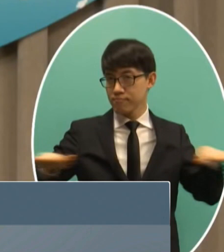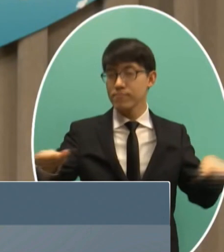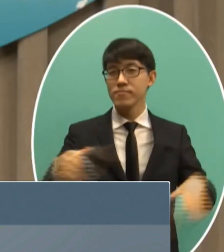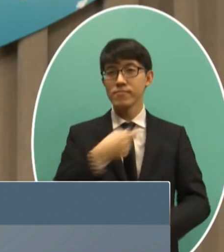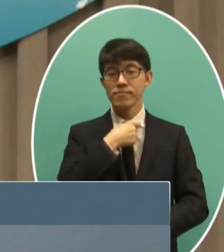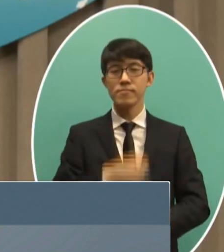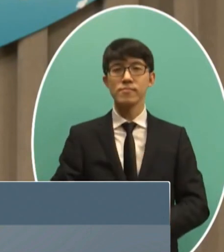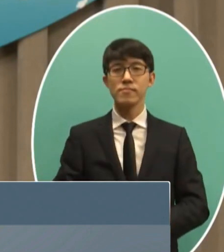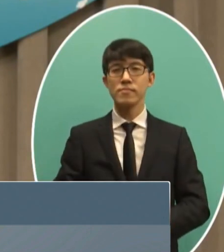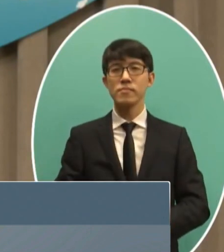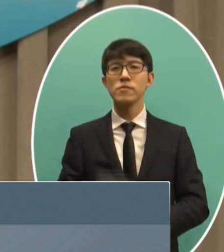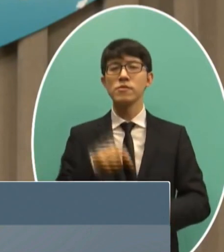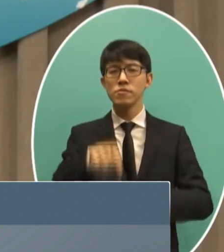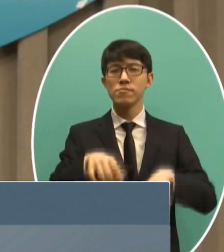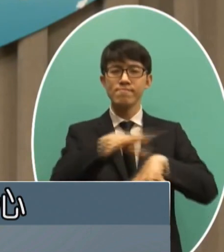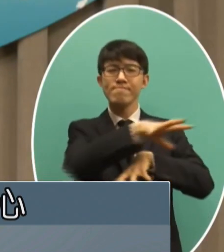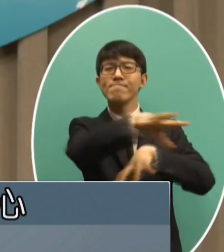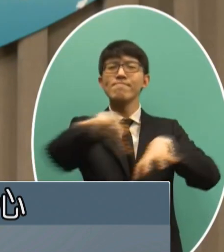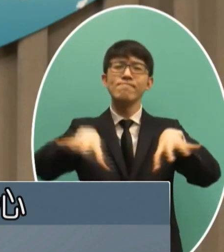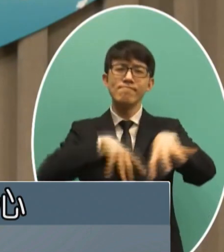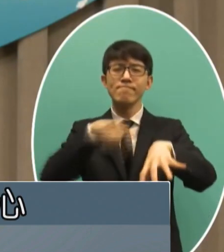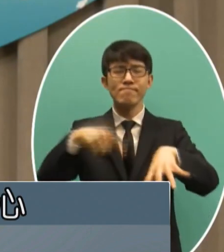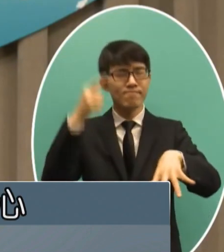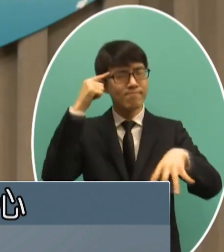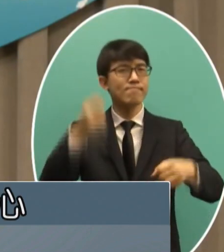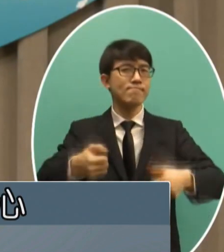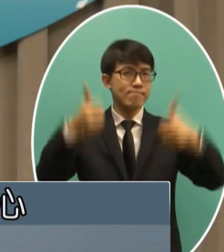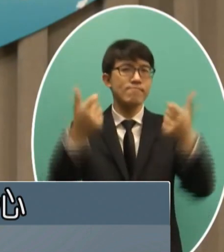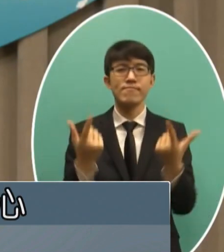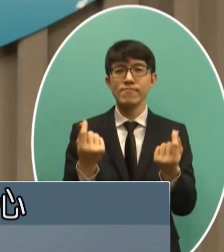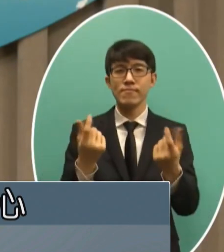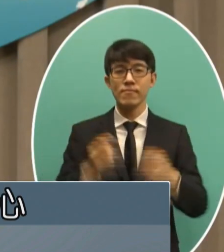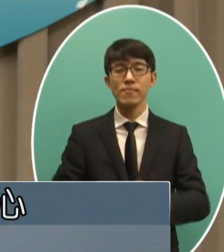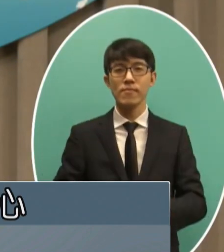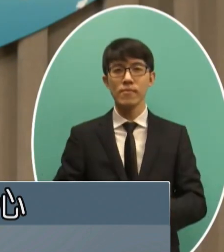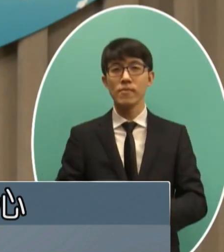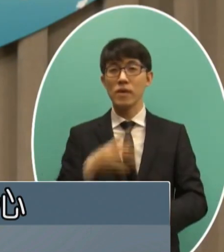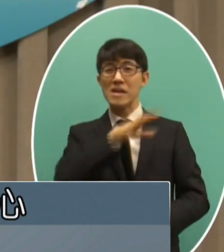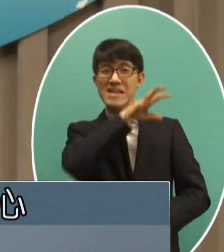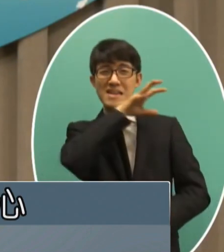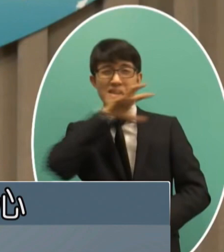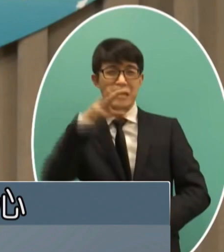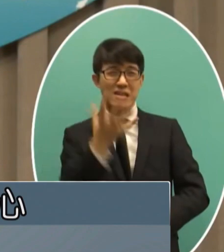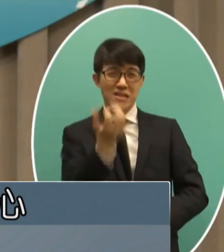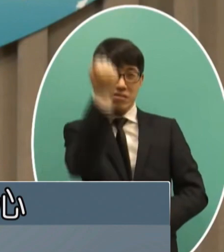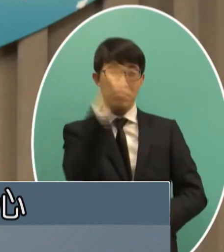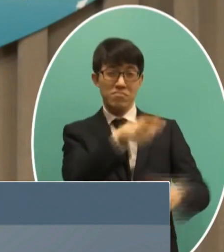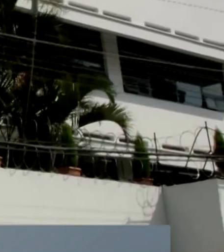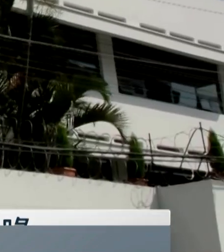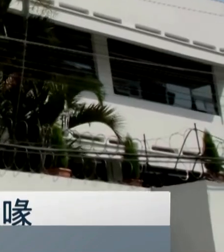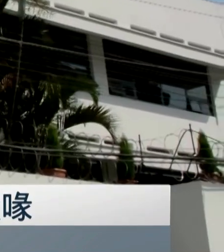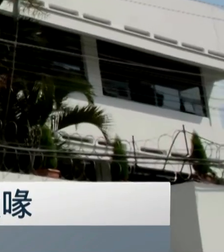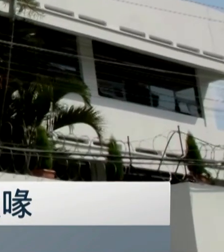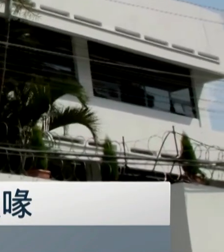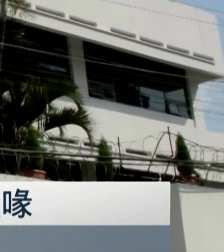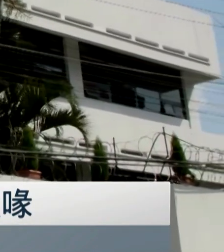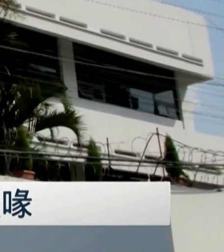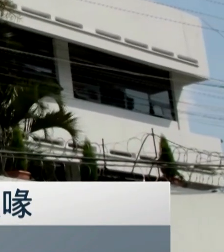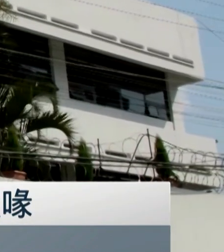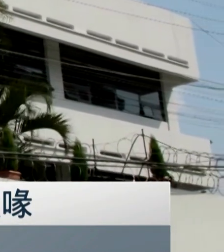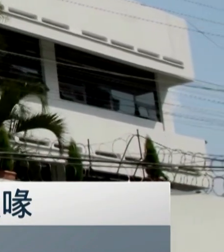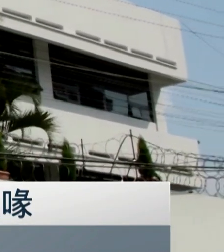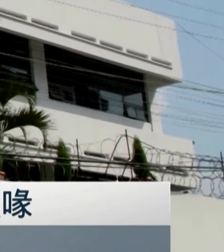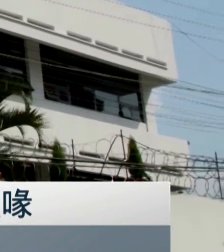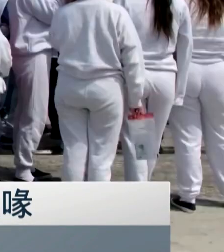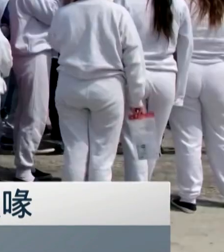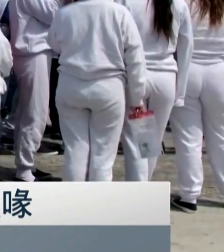映了区域内的国际共识以及共同遏止威权主义扩张的决心。 今年初诺鲁宣布